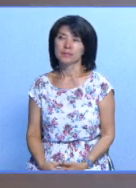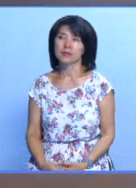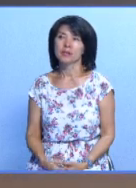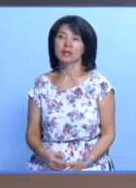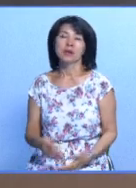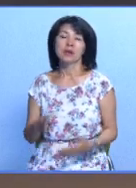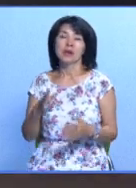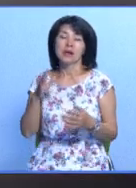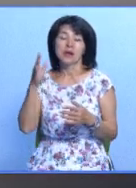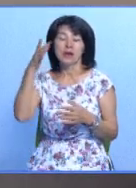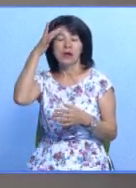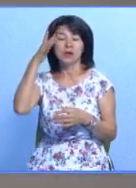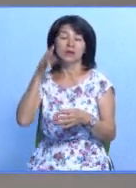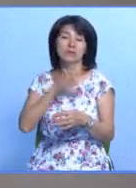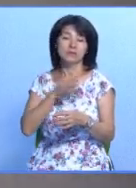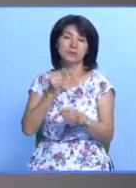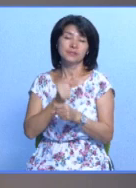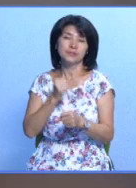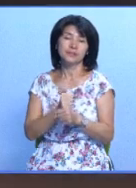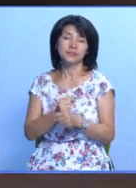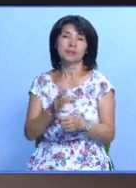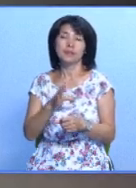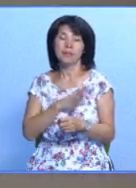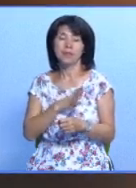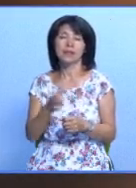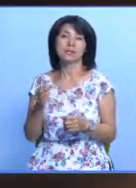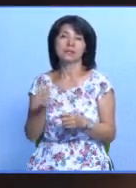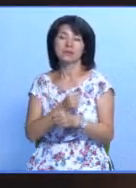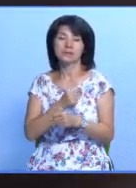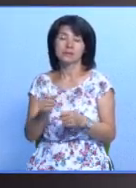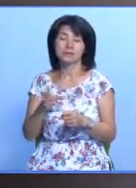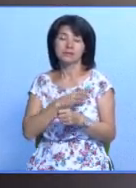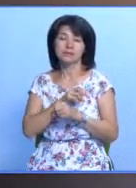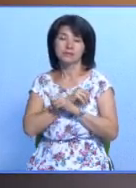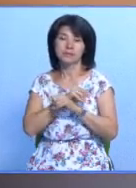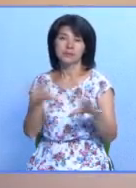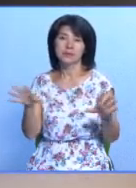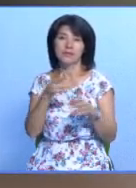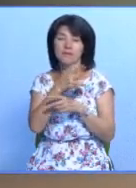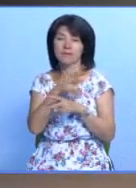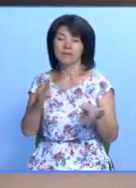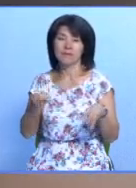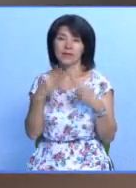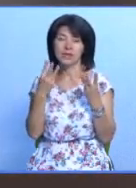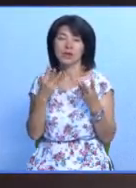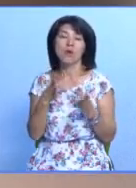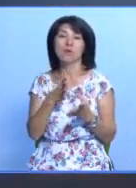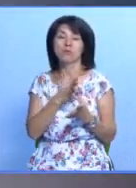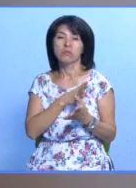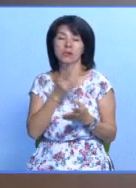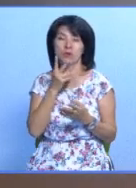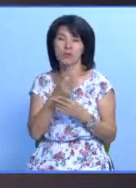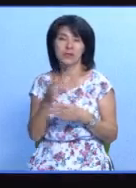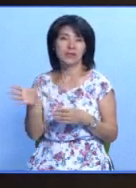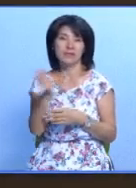Басына секіріп, итше тепкілеген. Санаулы уақытта әлеуметтік желілерде тарап кеткен мына видеода жантүршігерлік төбелес бейнеленген.